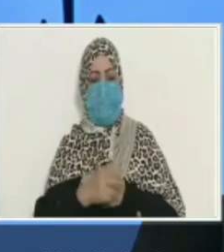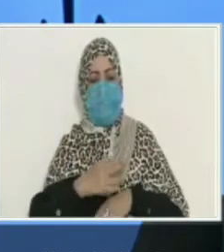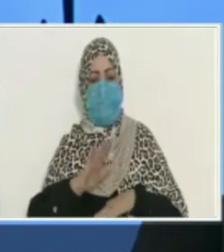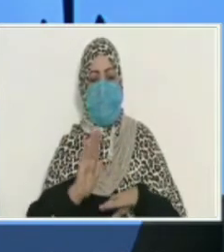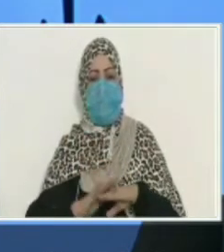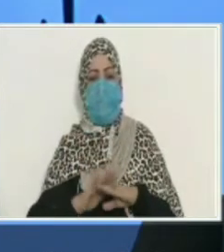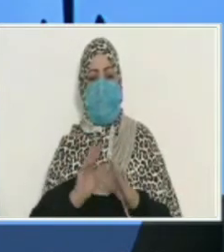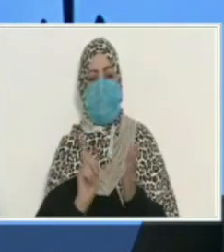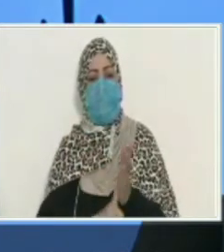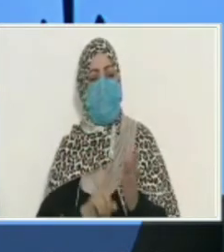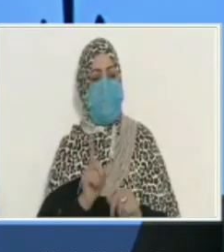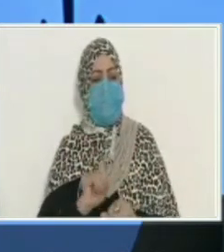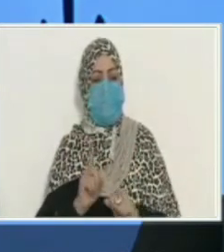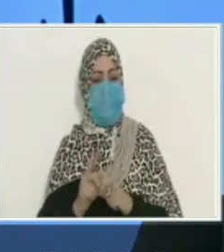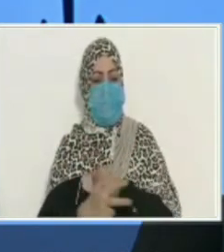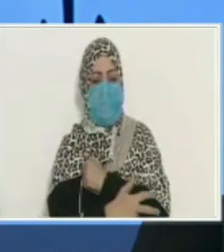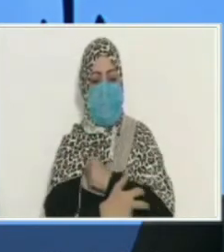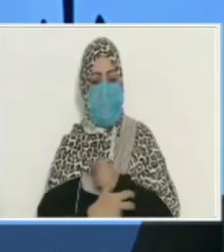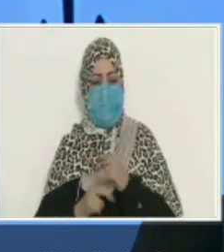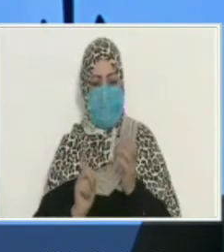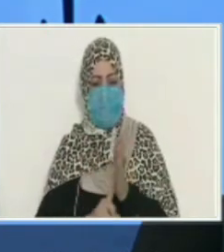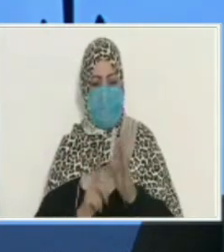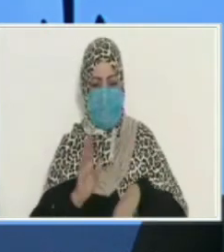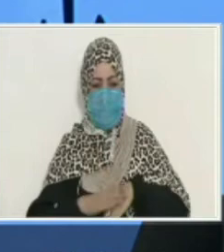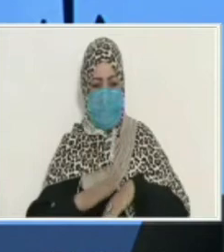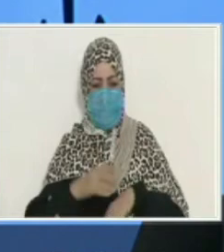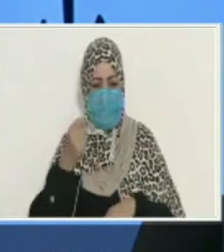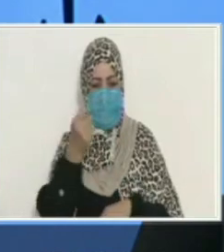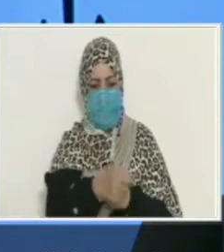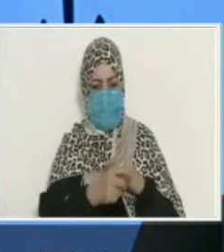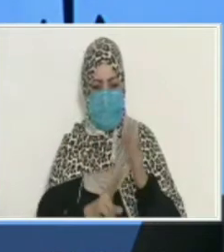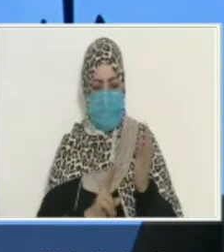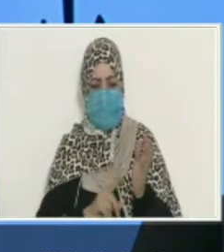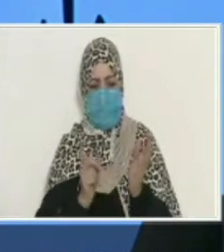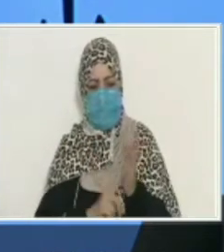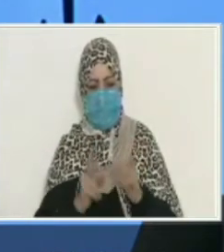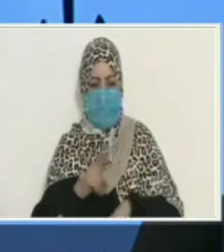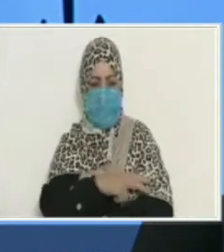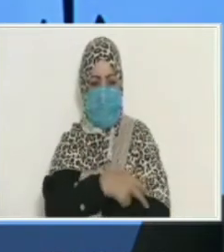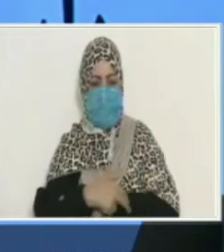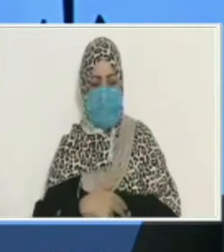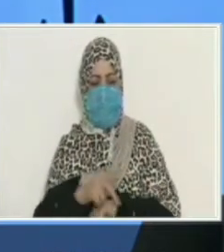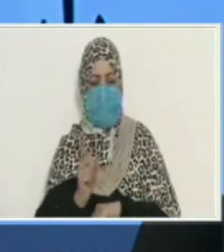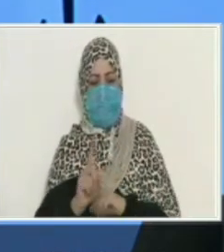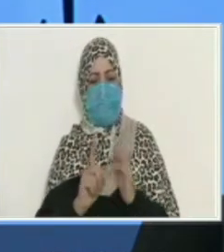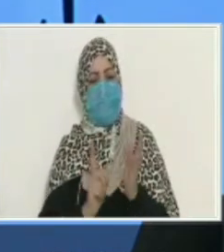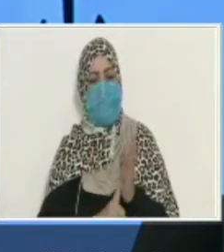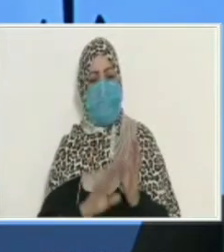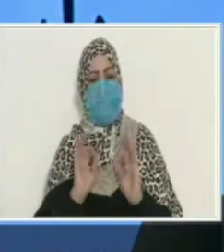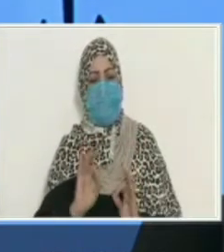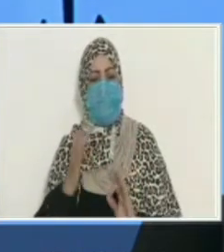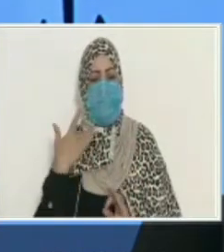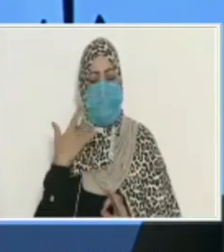ولا صدق الزكاة الواجبة في ماله حتى يعلم حالهم من الفقر ومن الحاجة ومن